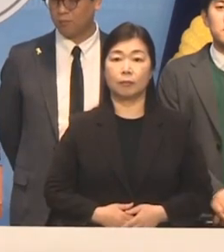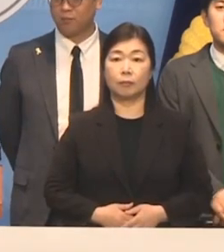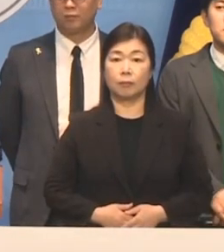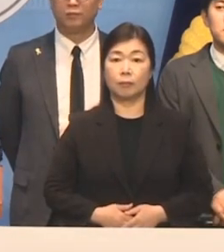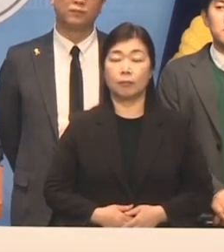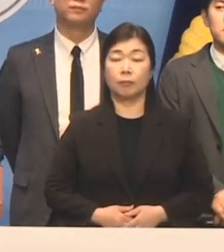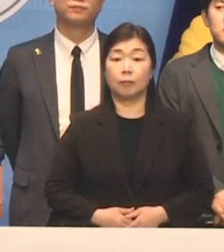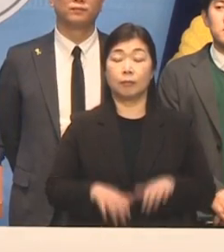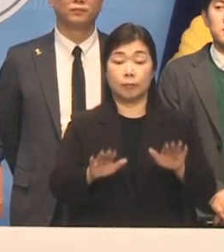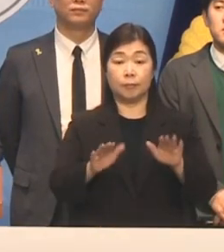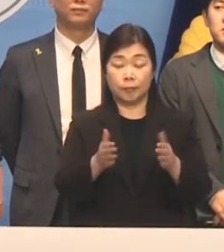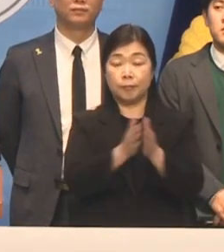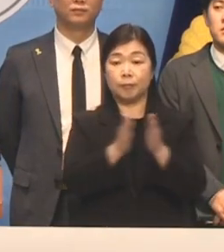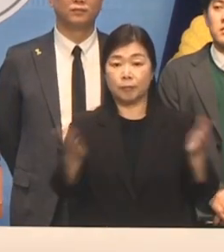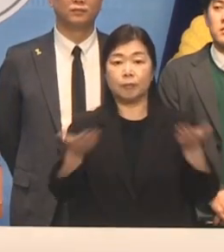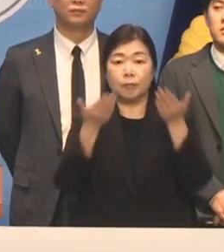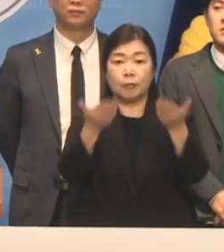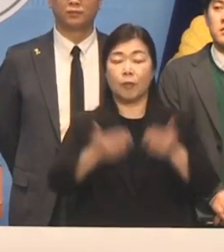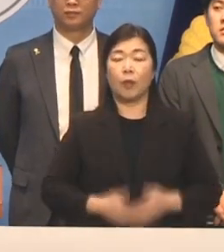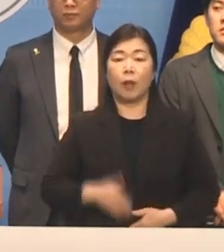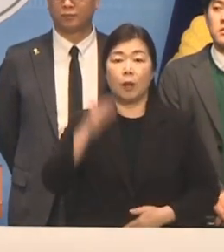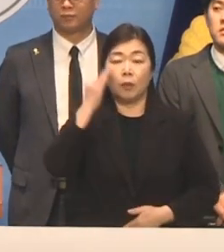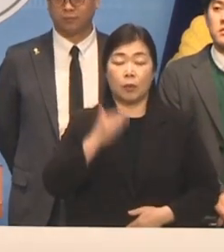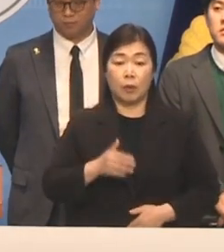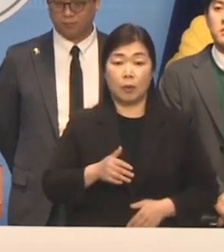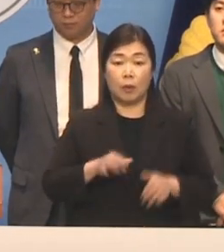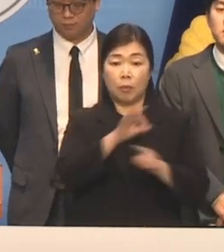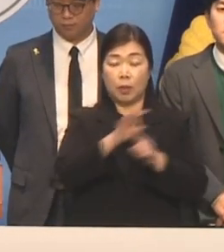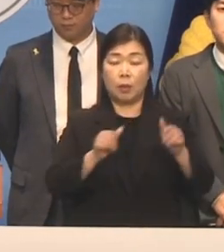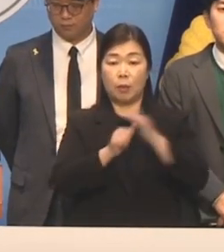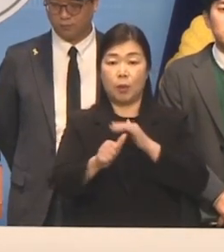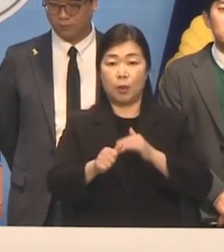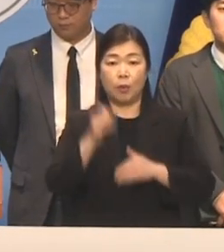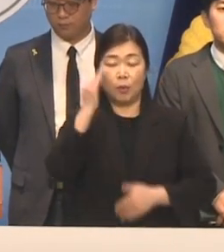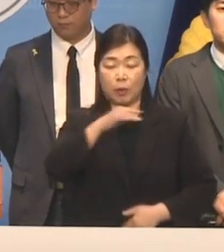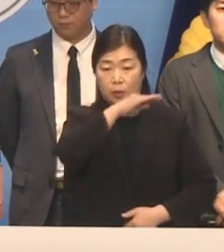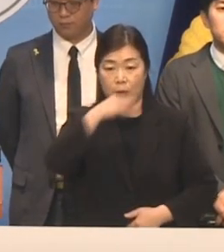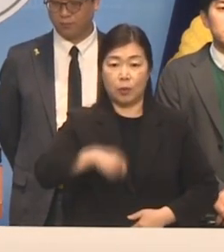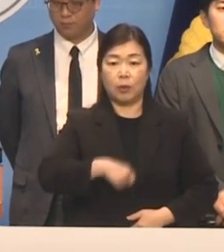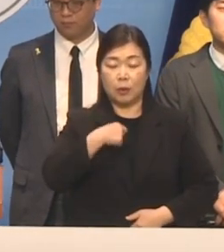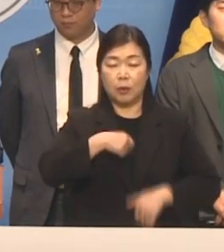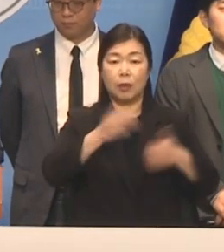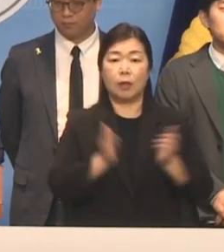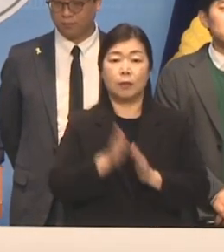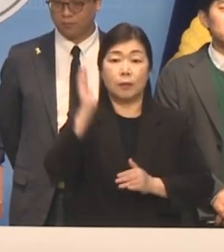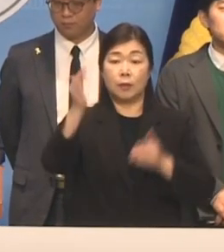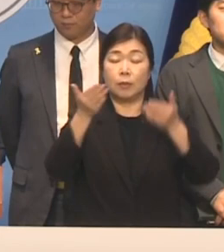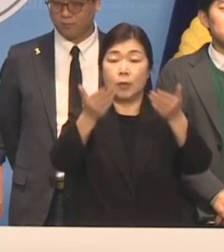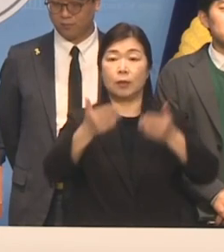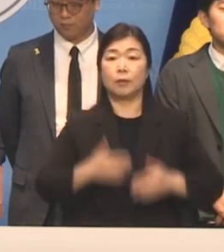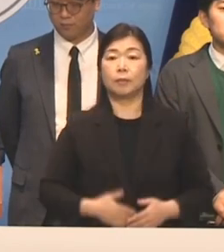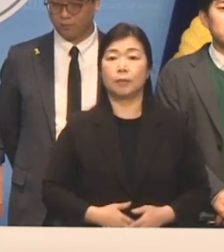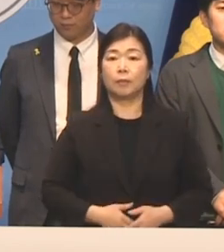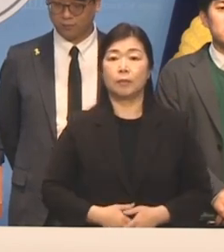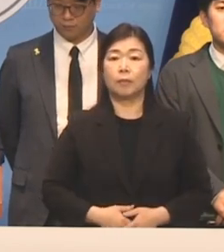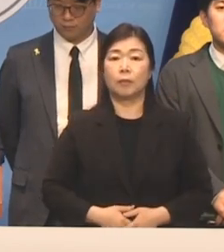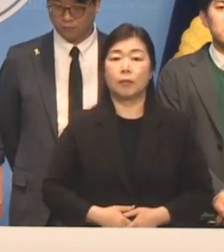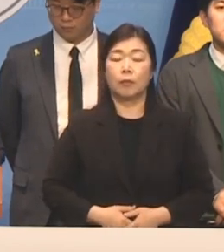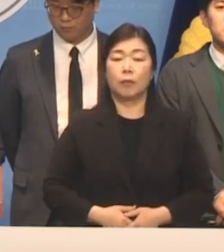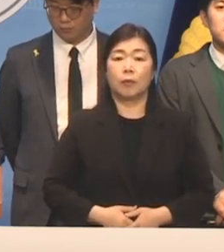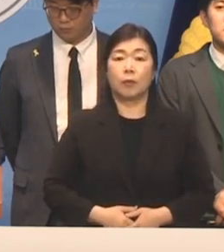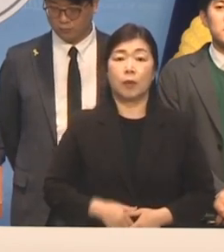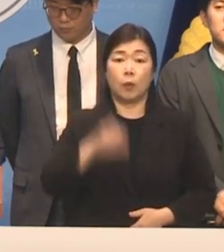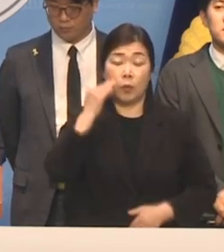네, 기자회견 시작하겠습니다. 녹색당 비례대표 녹색정의당 합류 기자회견을 시작하겠습니다.